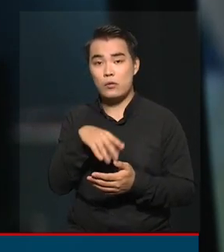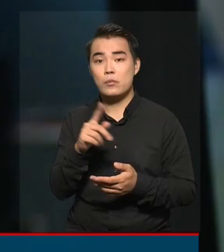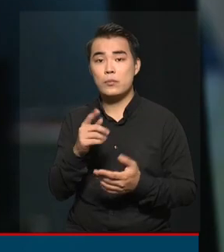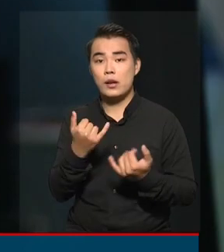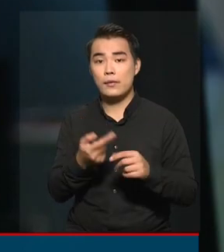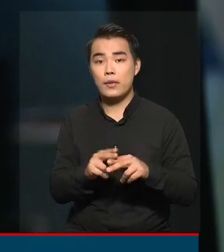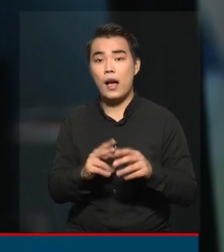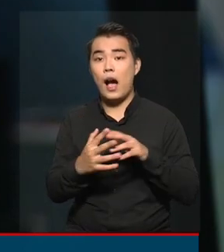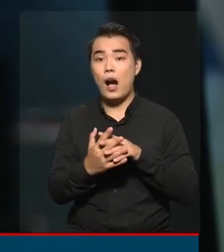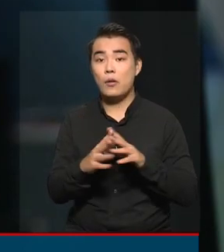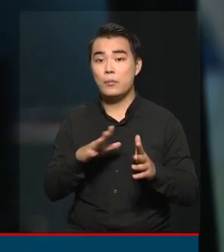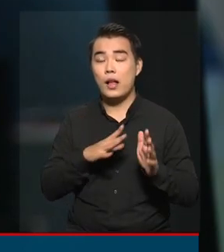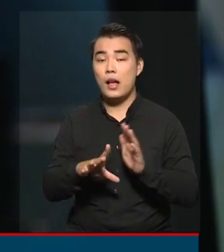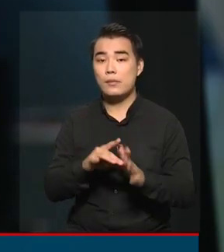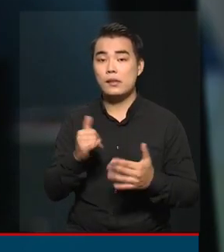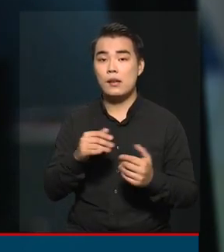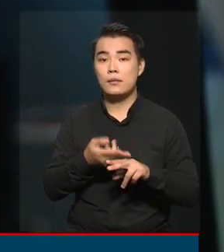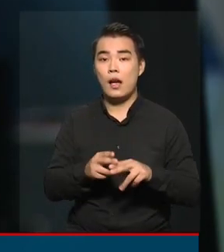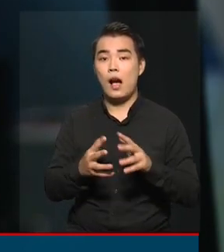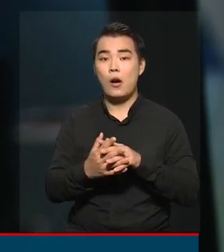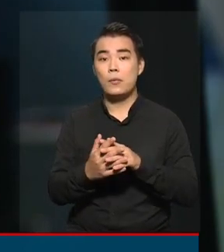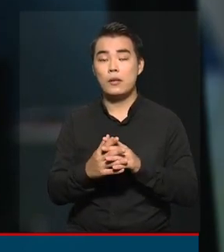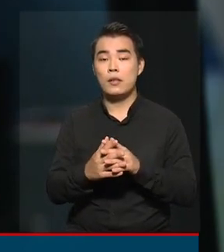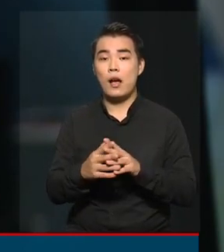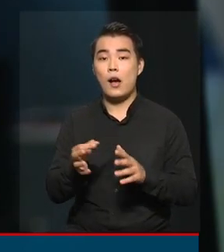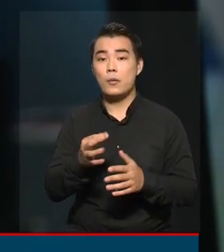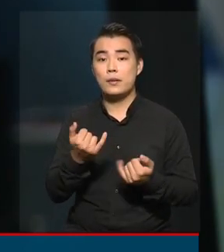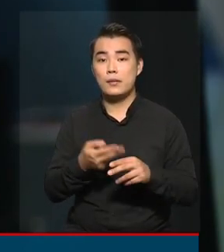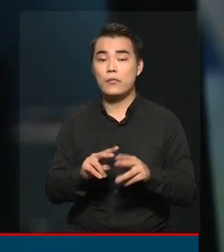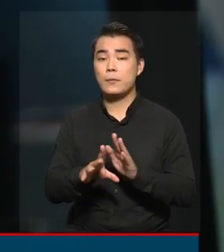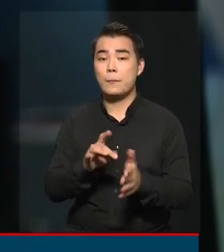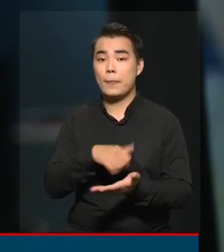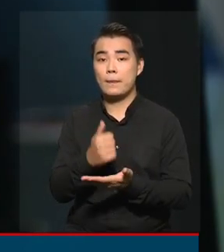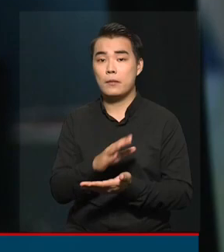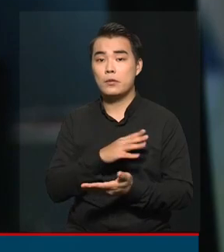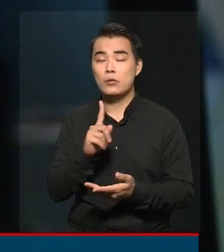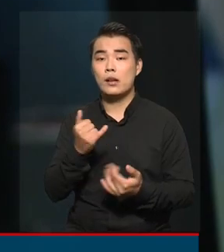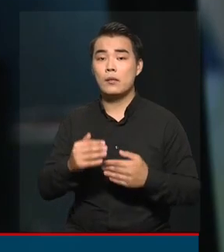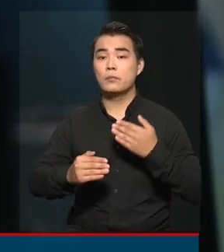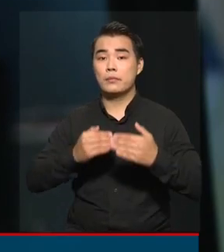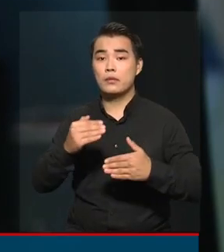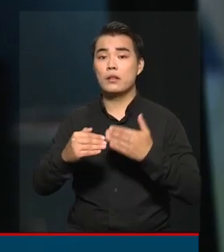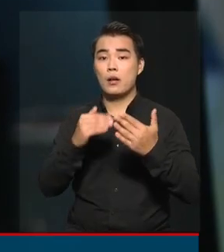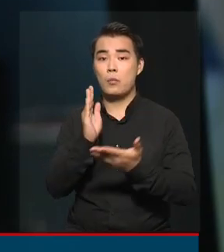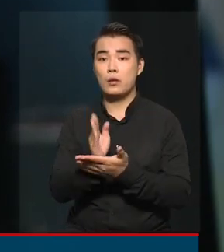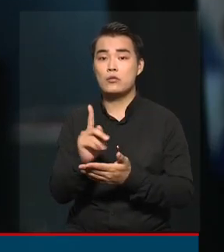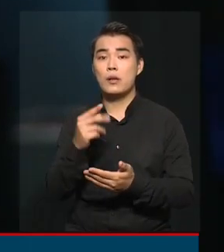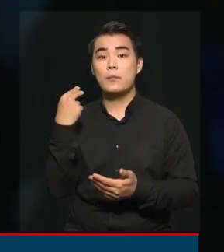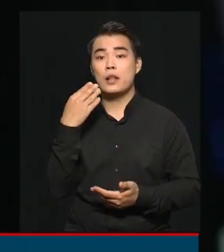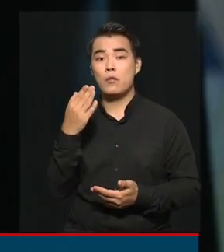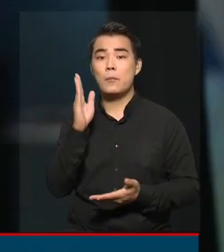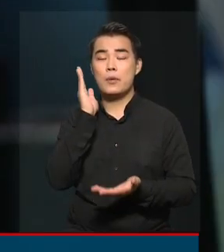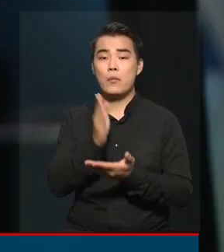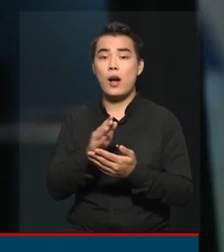қазір біз ауылды өткіздік, аудан әкімдерін жалпы, бірақ бұл осы сатыға біз келе жатырмыз. Себебі мемлекеттің басшысының өзі президентте